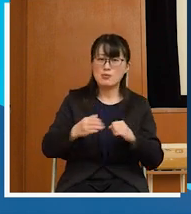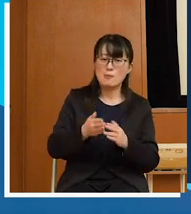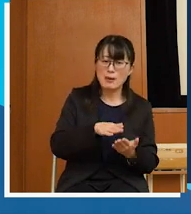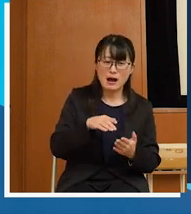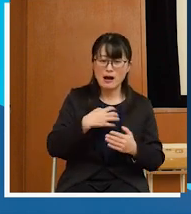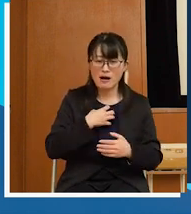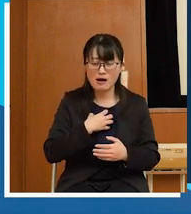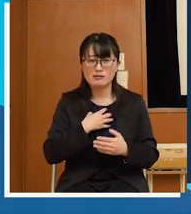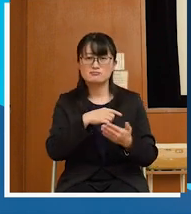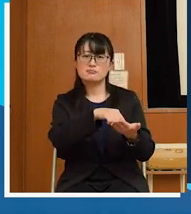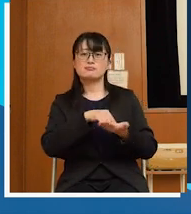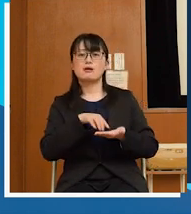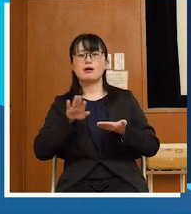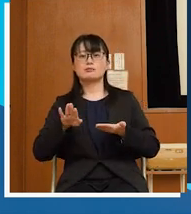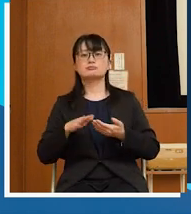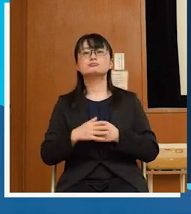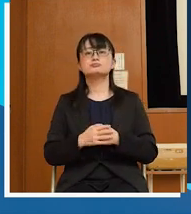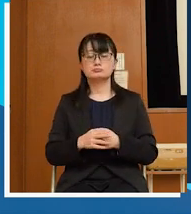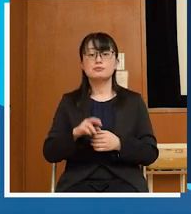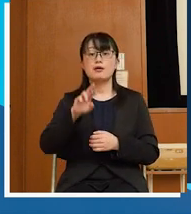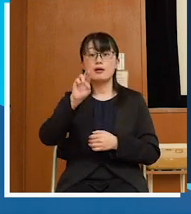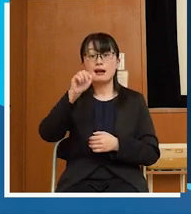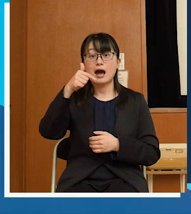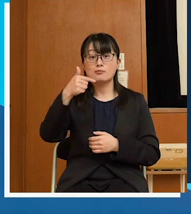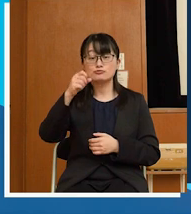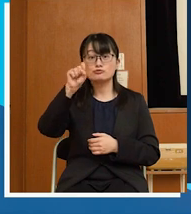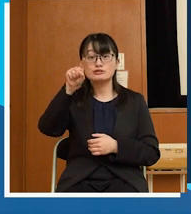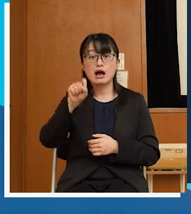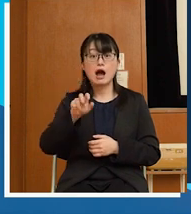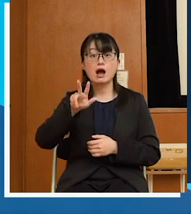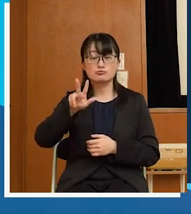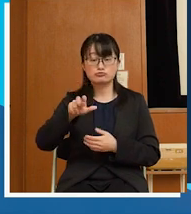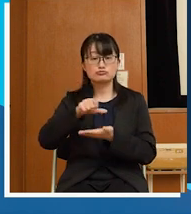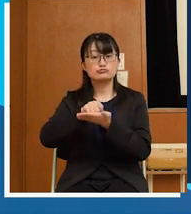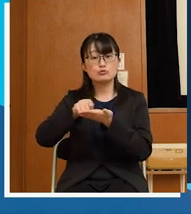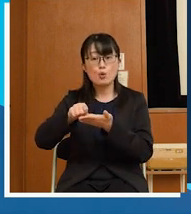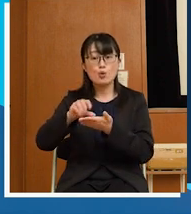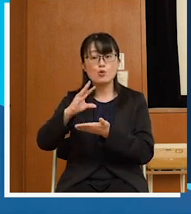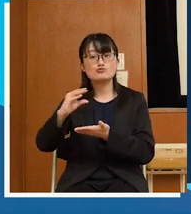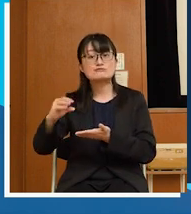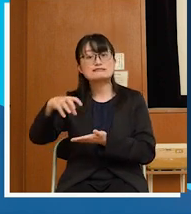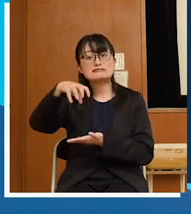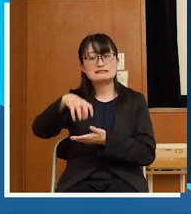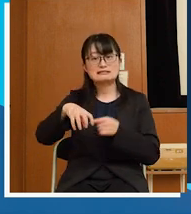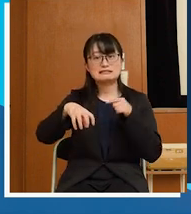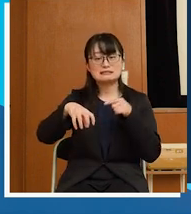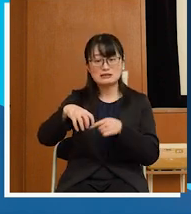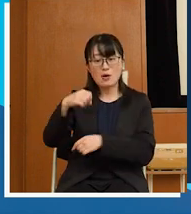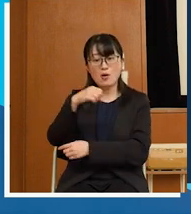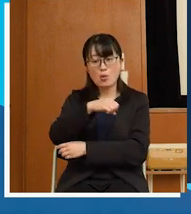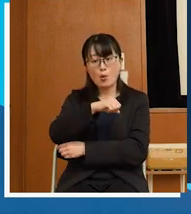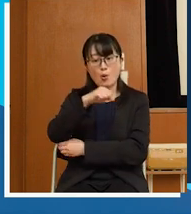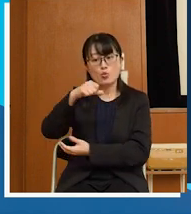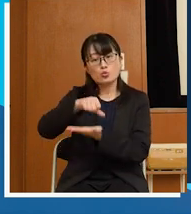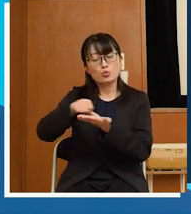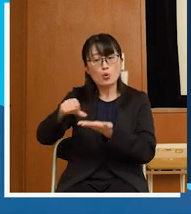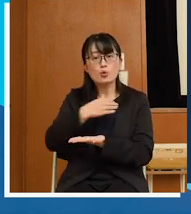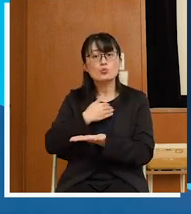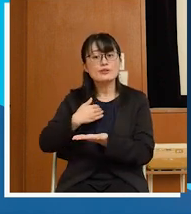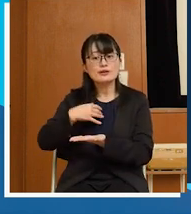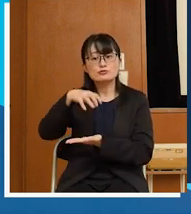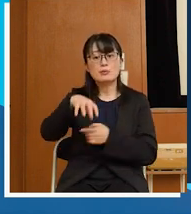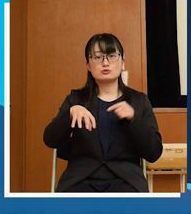海域をラムサール条約の登録湿地の国際基準を満たす潜在候補地として生物多様性の観点